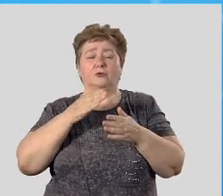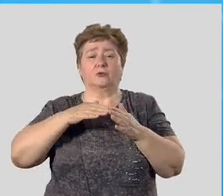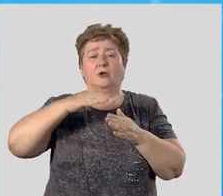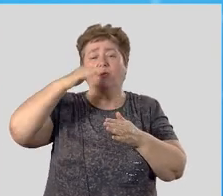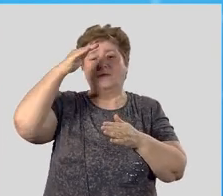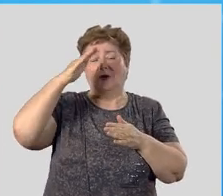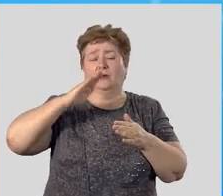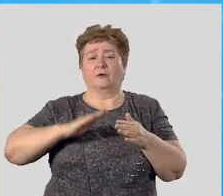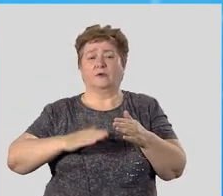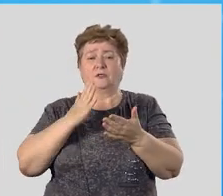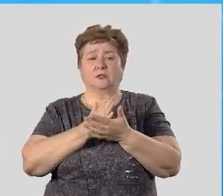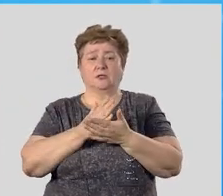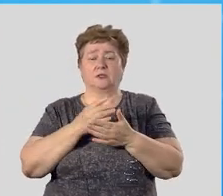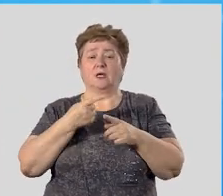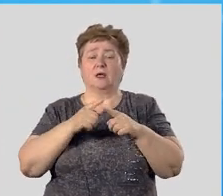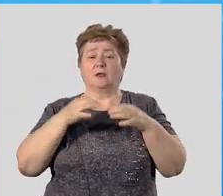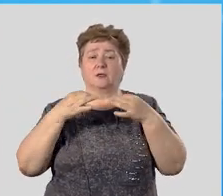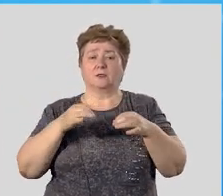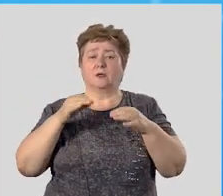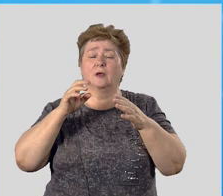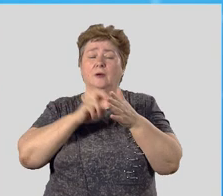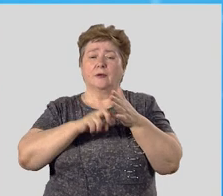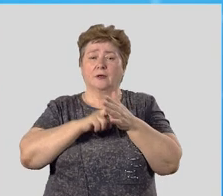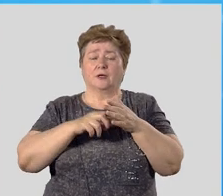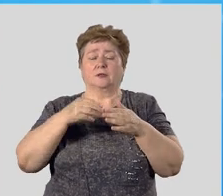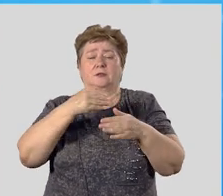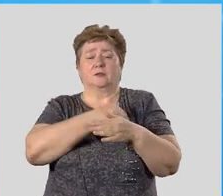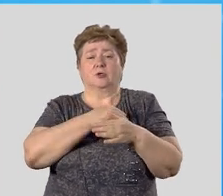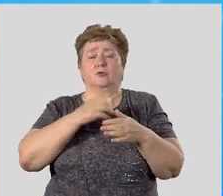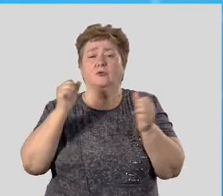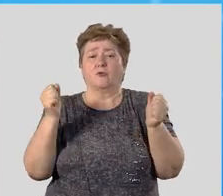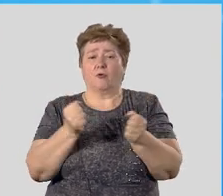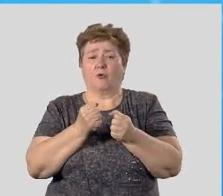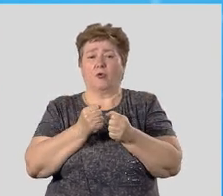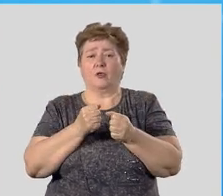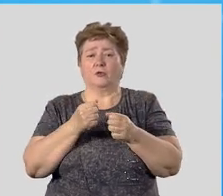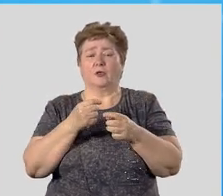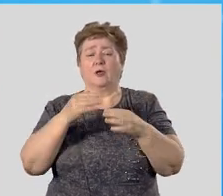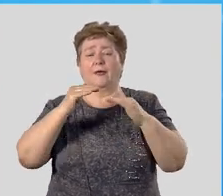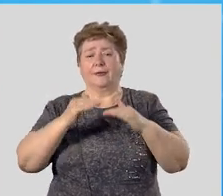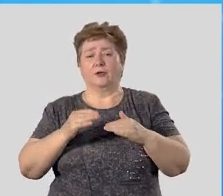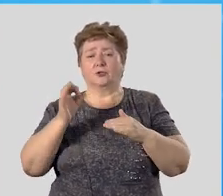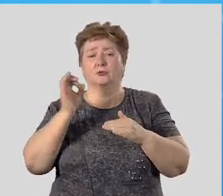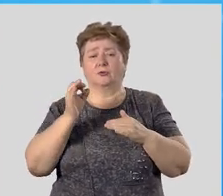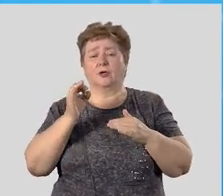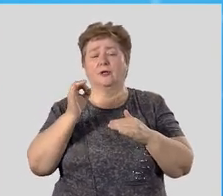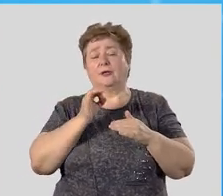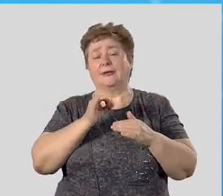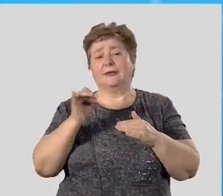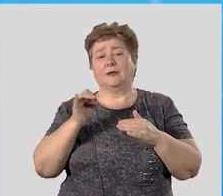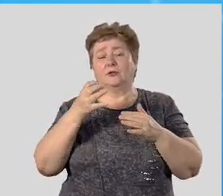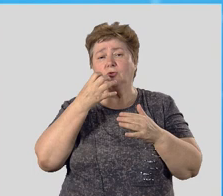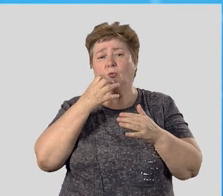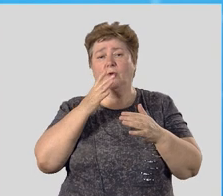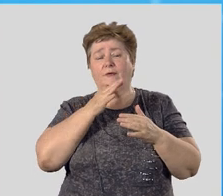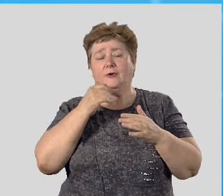вверх и вниз. Это позволяет измерять температуру и в холод, отметка ниже нуля, и в теплое